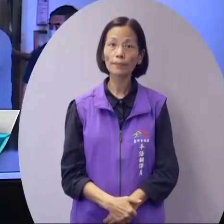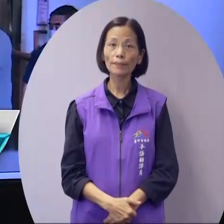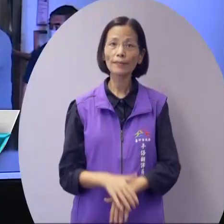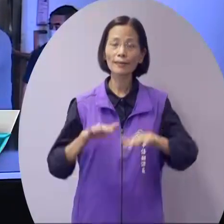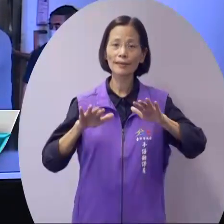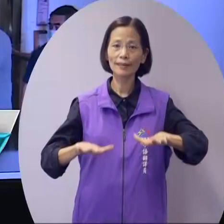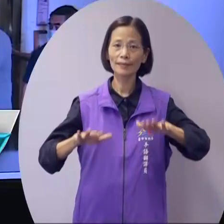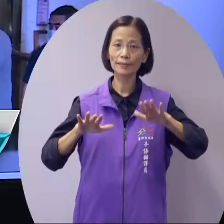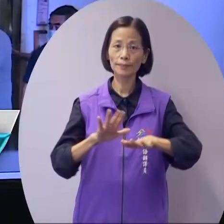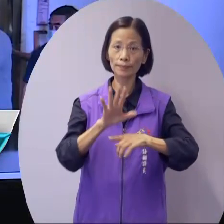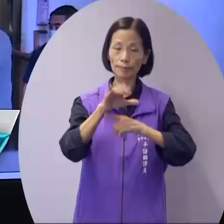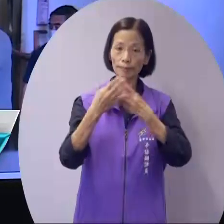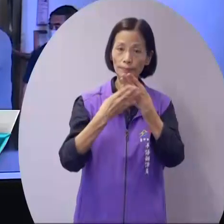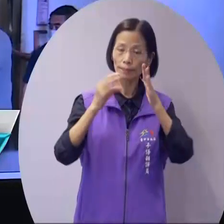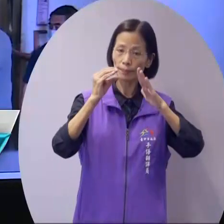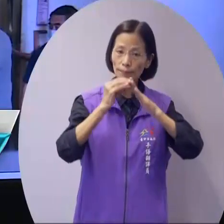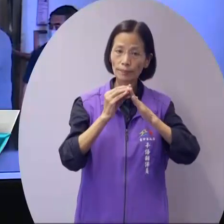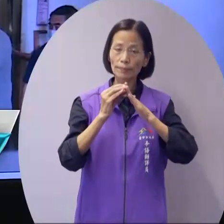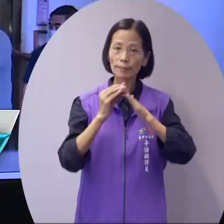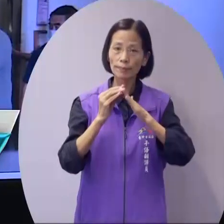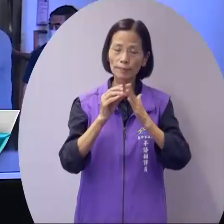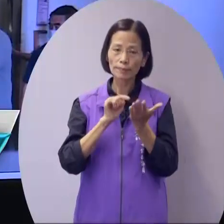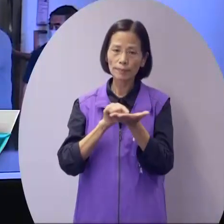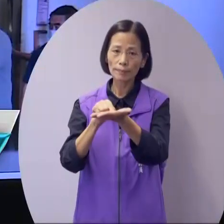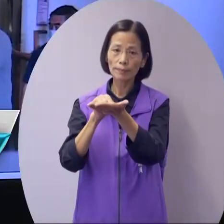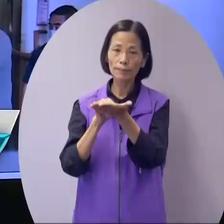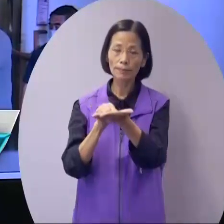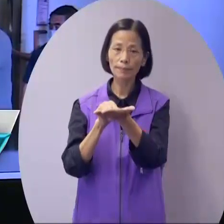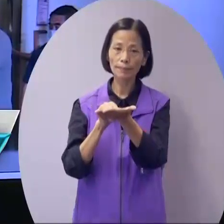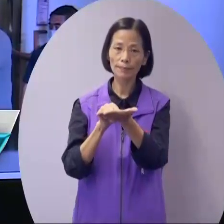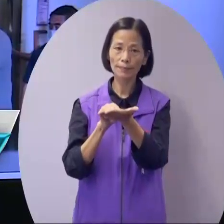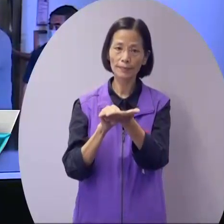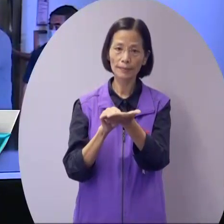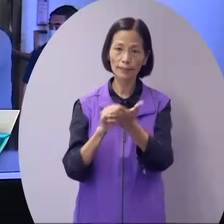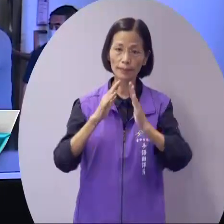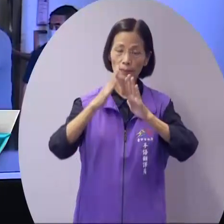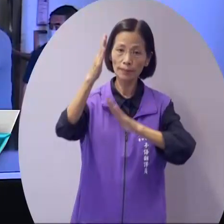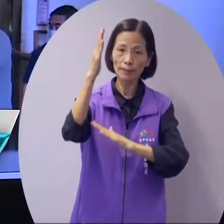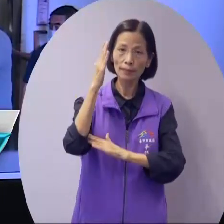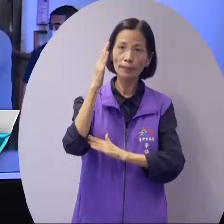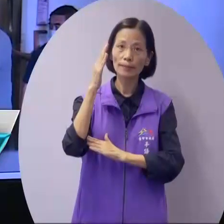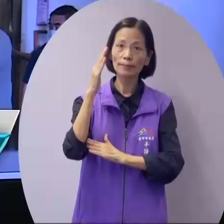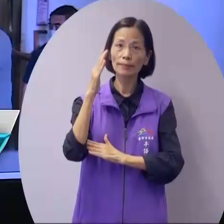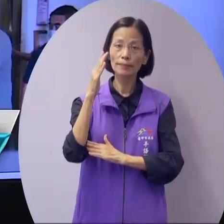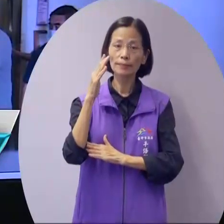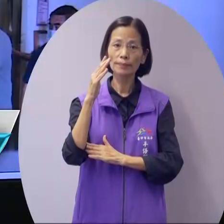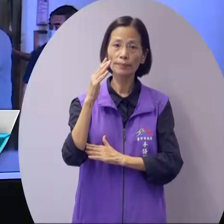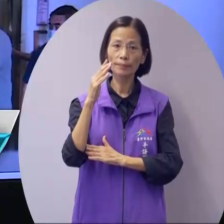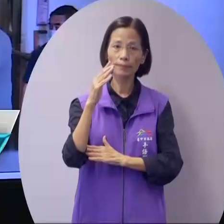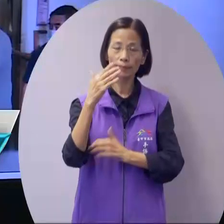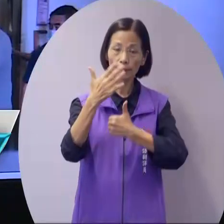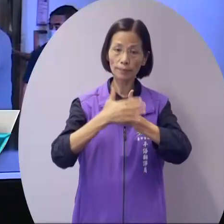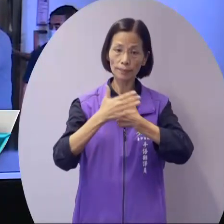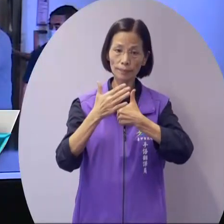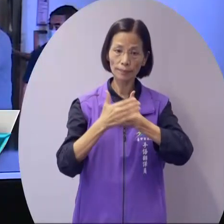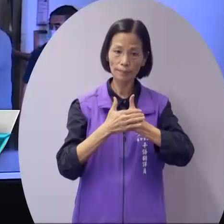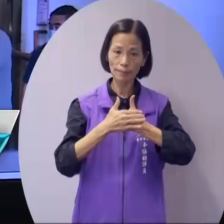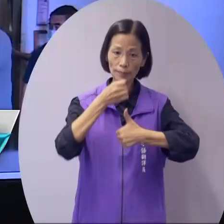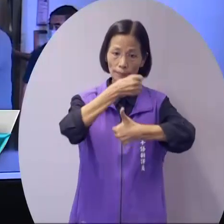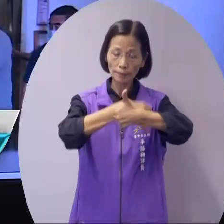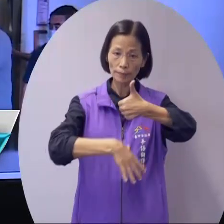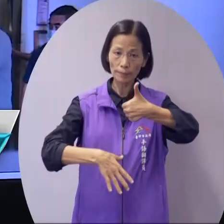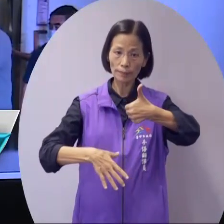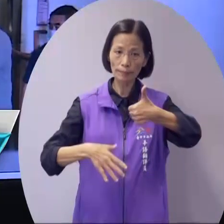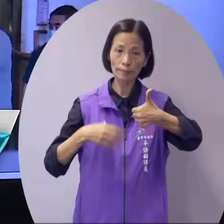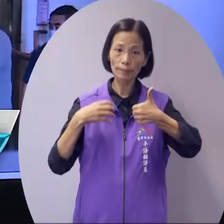呢，农委局也正在牵办市府来协助我们辖下的其他